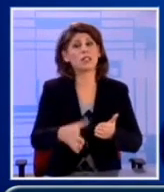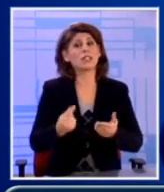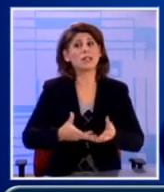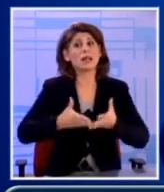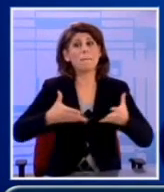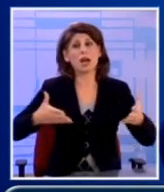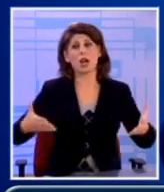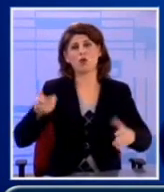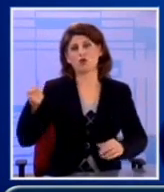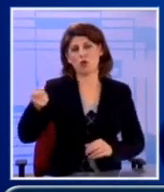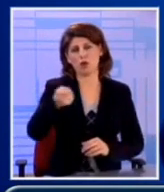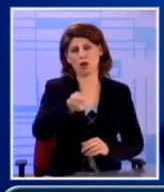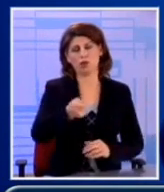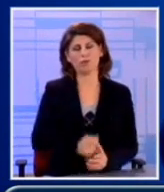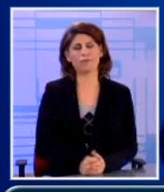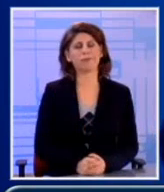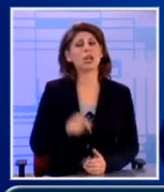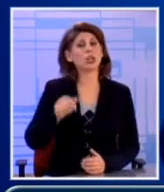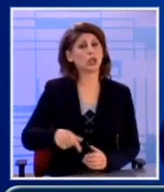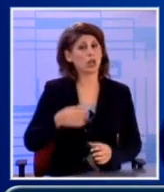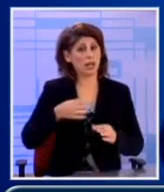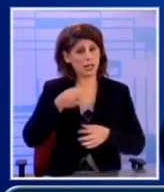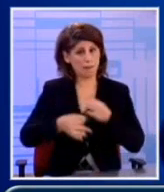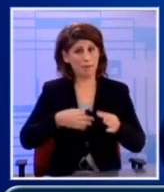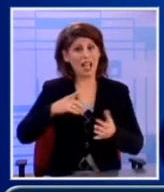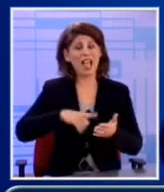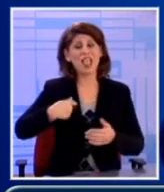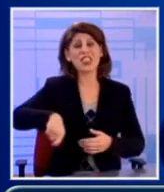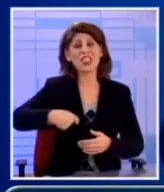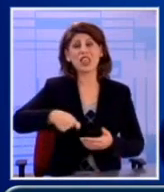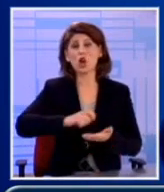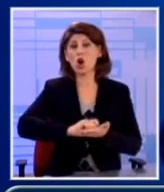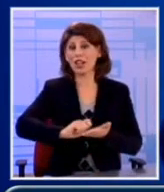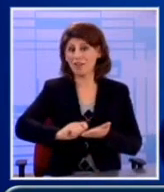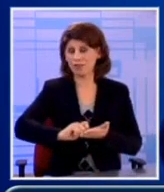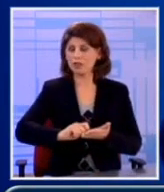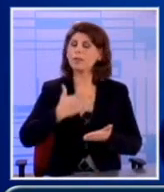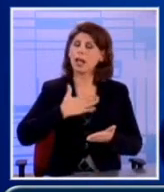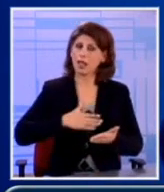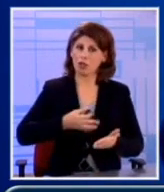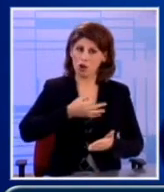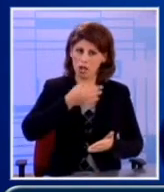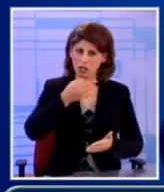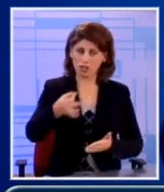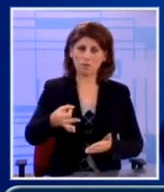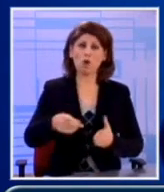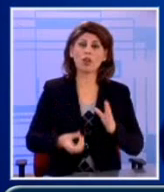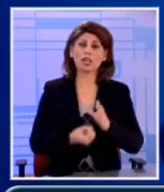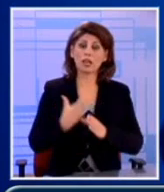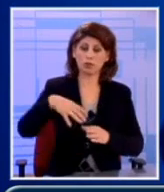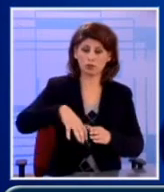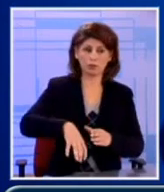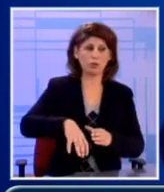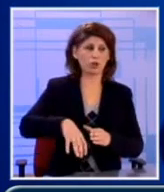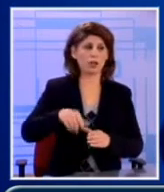μίλησα για δικογραφίες, θα ήθελα να σας πω ότι στην καινούργια περίοδο έχουμε εδώ και